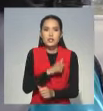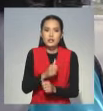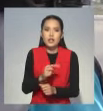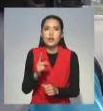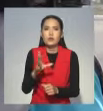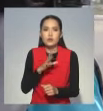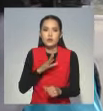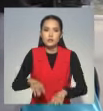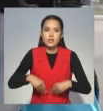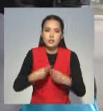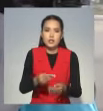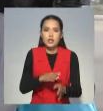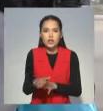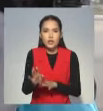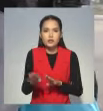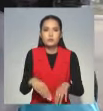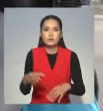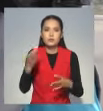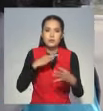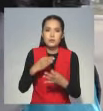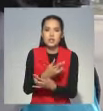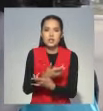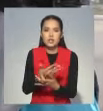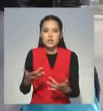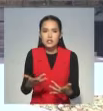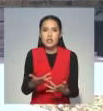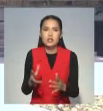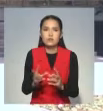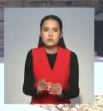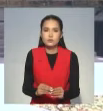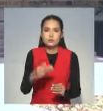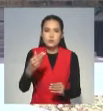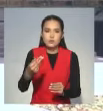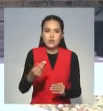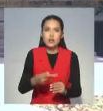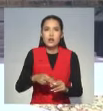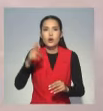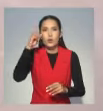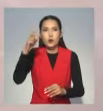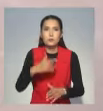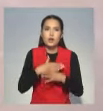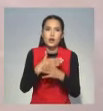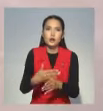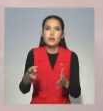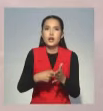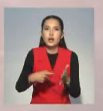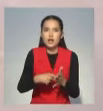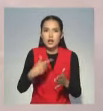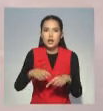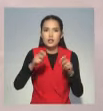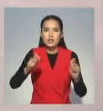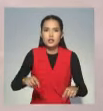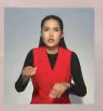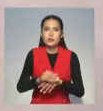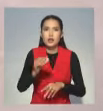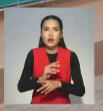домой, чтобы быстрее пожары эти завершились, утихли. Пункт по сбору гуманитарной помощи в Караганде открылся при областном